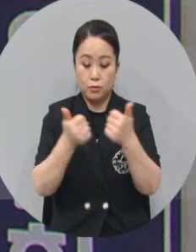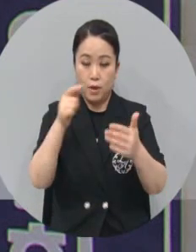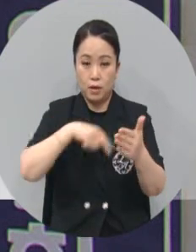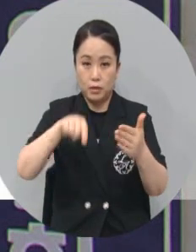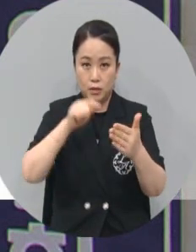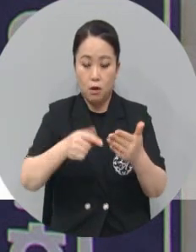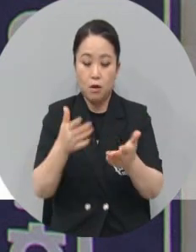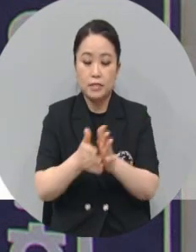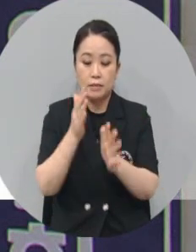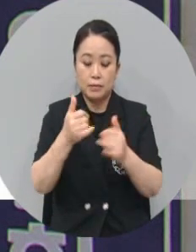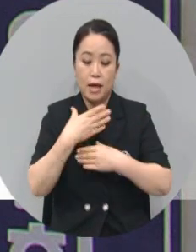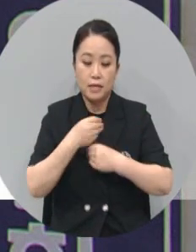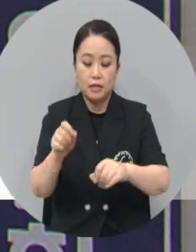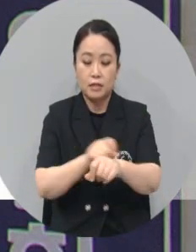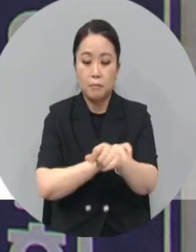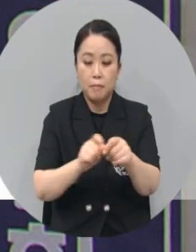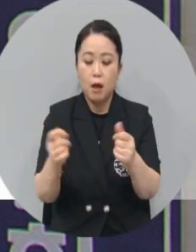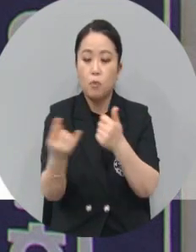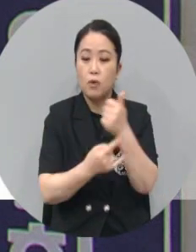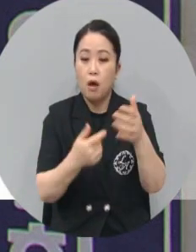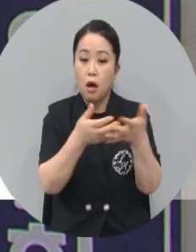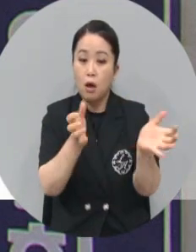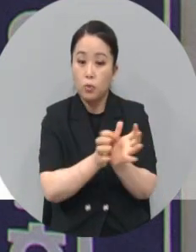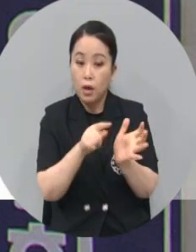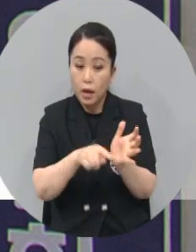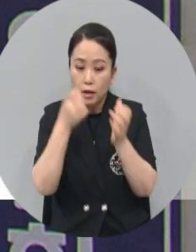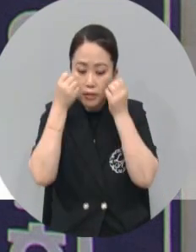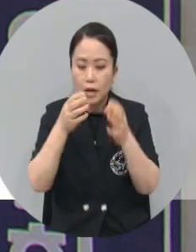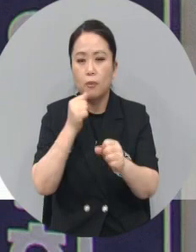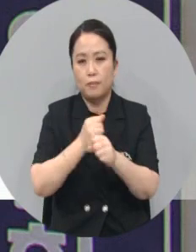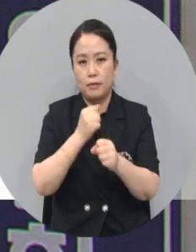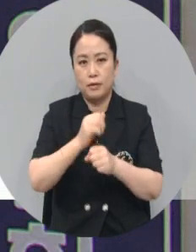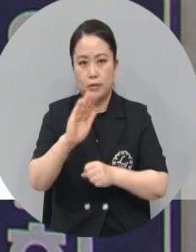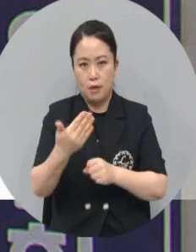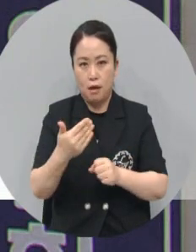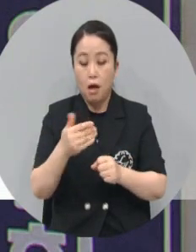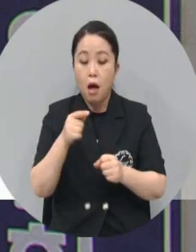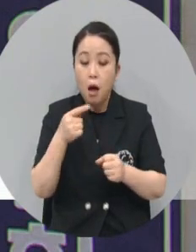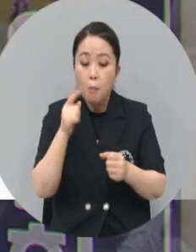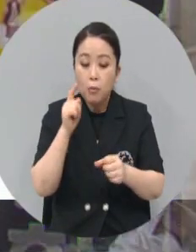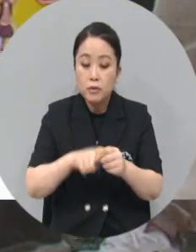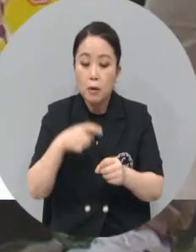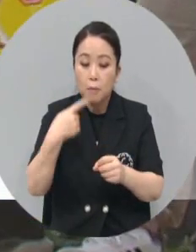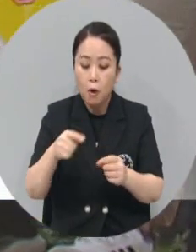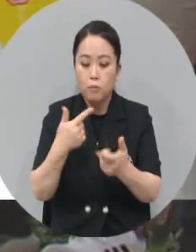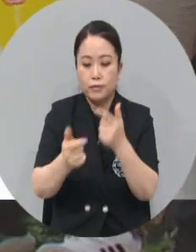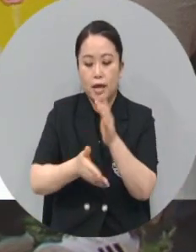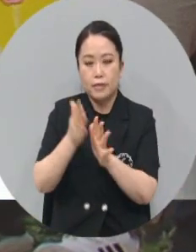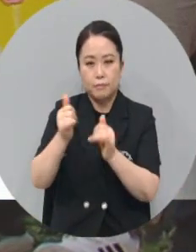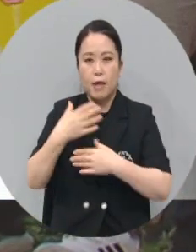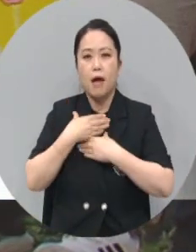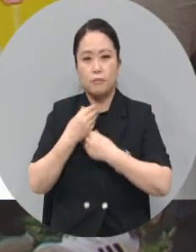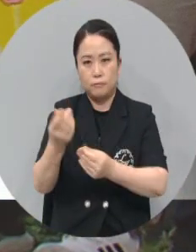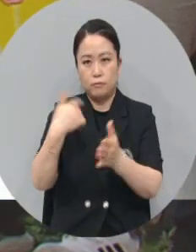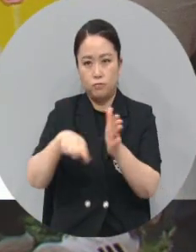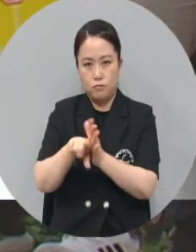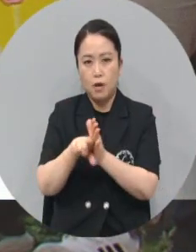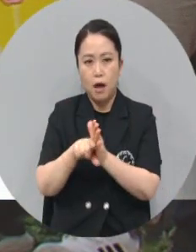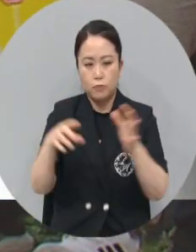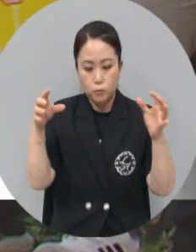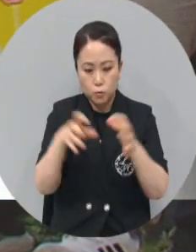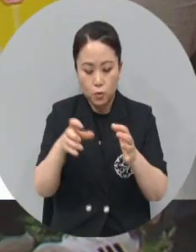부산시의회의 시민안전특별위원회가 신설됐습니다. 부산시민의 안전을 위한 종합적인 정책을 마련한다는